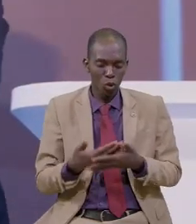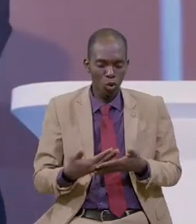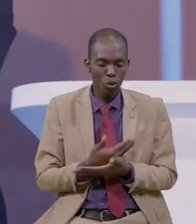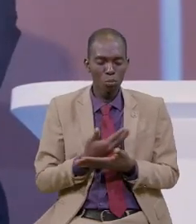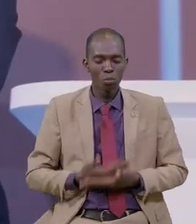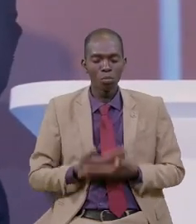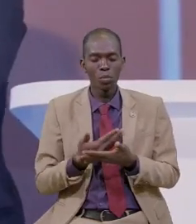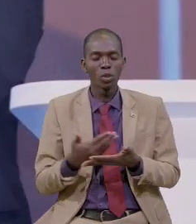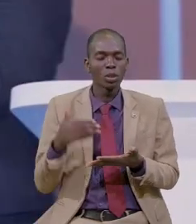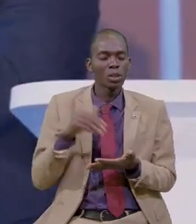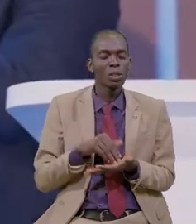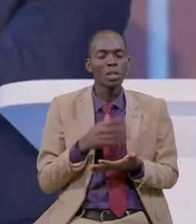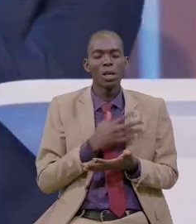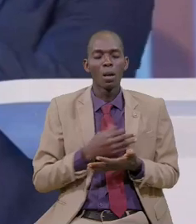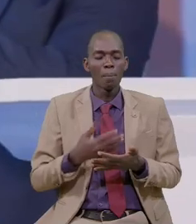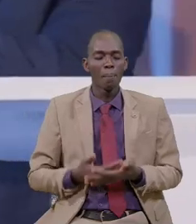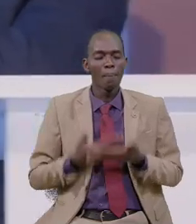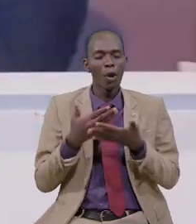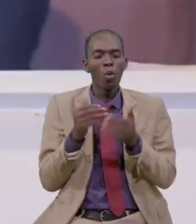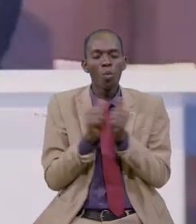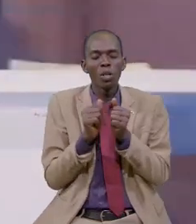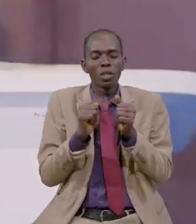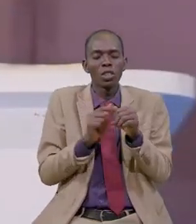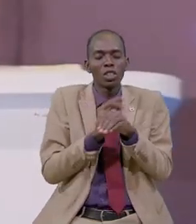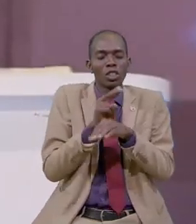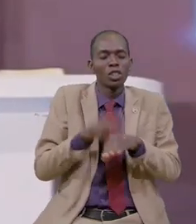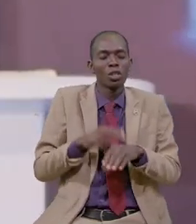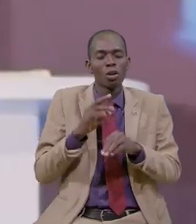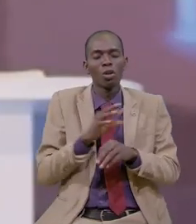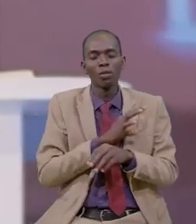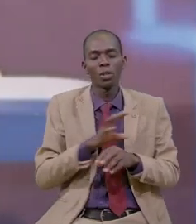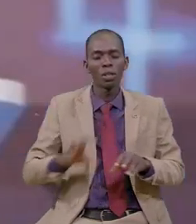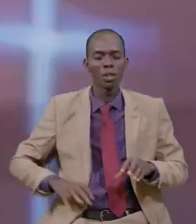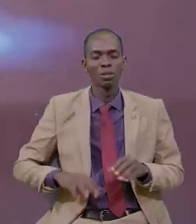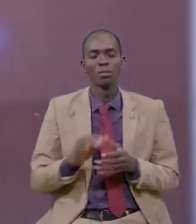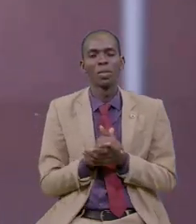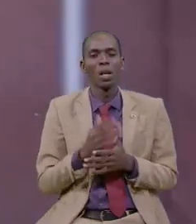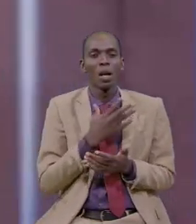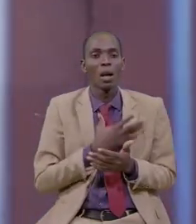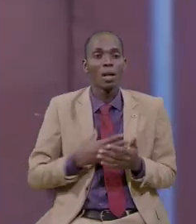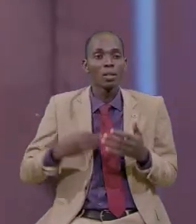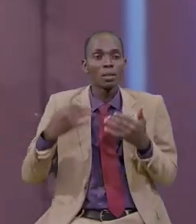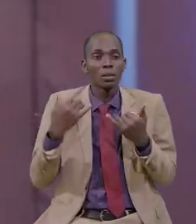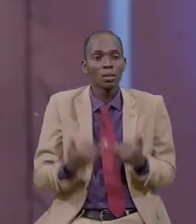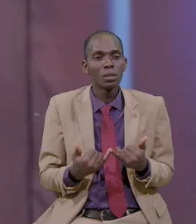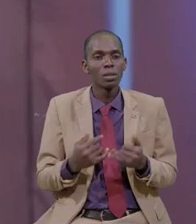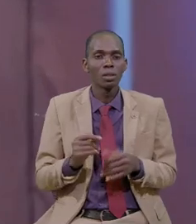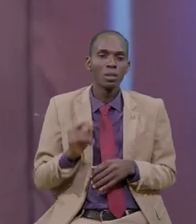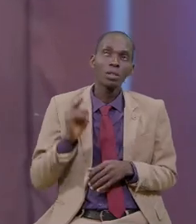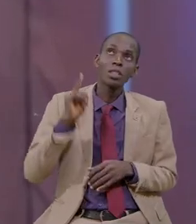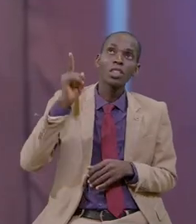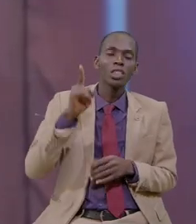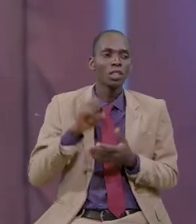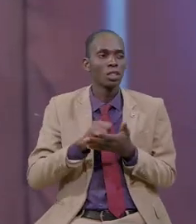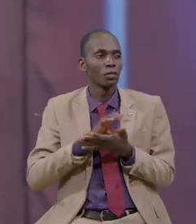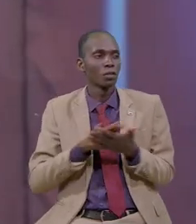fraîchement et née avec la nature de Christ en elle. Maintenant, il la sanctifie,